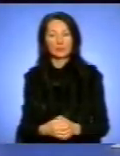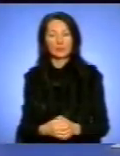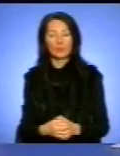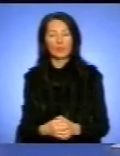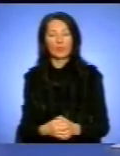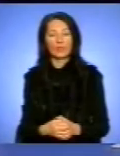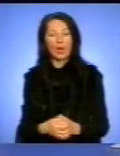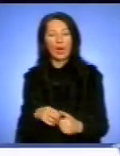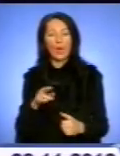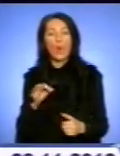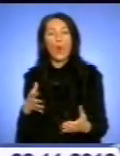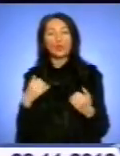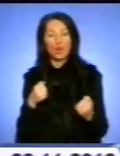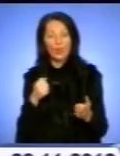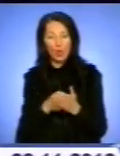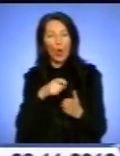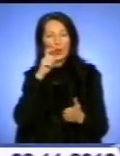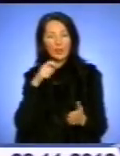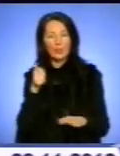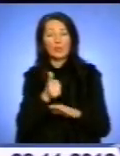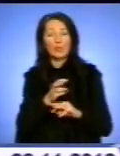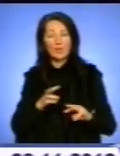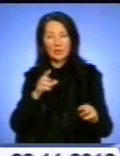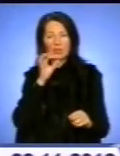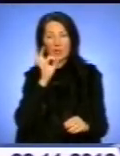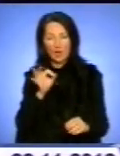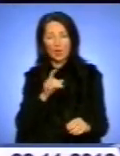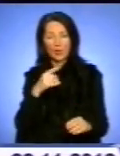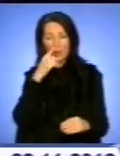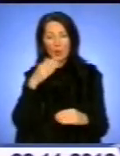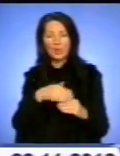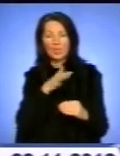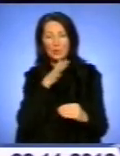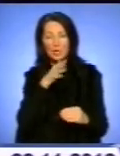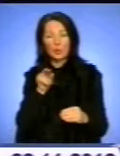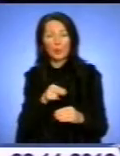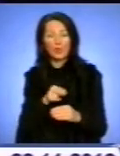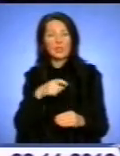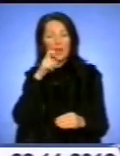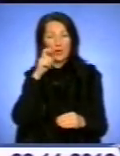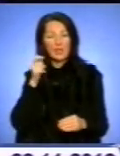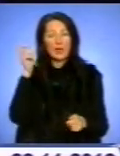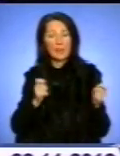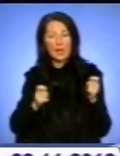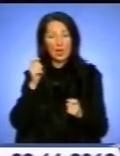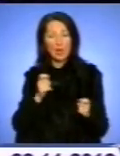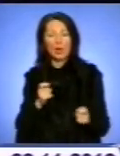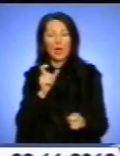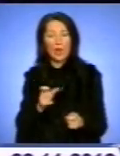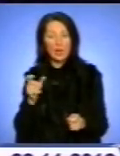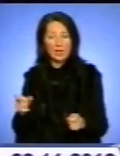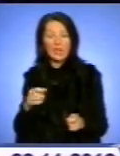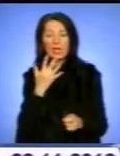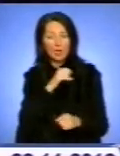По здоров'я до України. Прем'єр-міністр запевняє, вже найближчим часом лікуватися в Україну їхатимуть пацієнти з-за кордону.